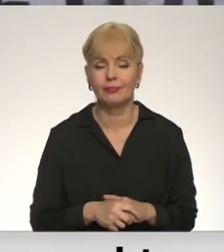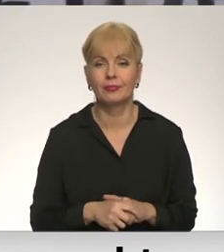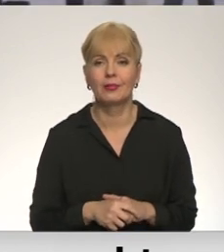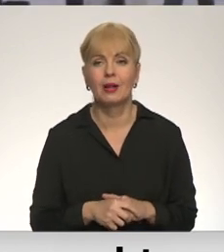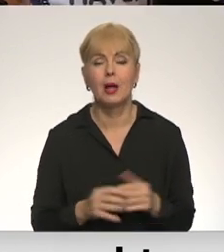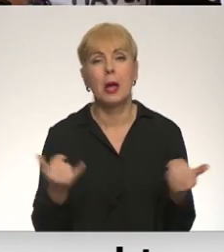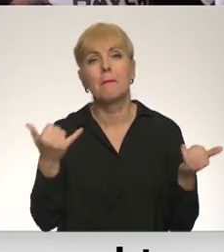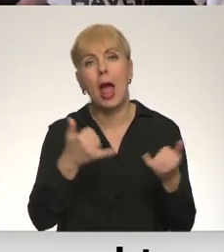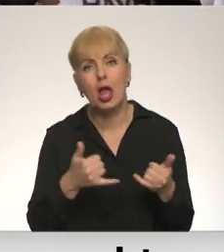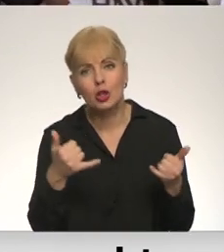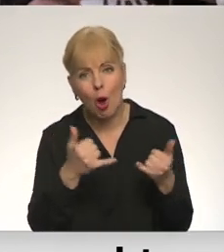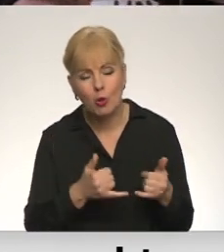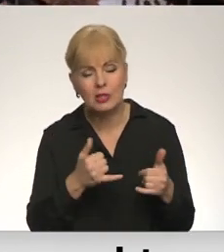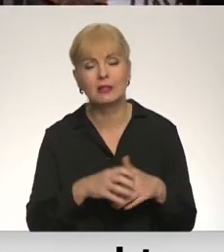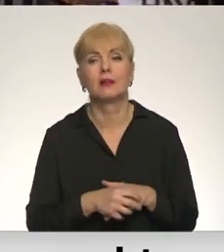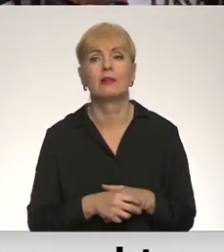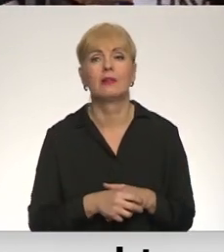ārtecietējošais.